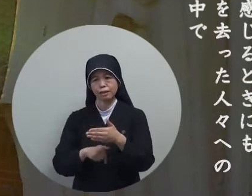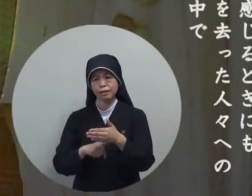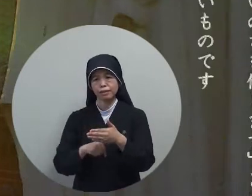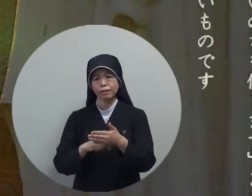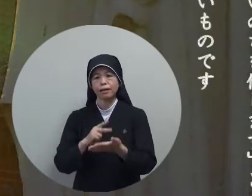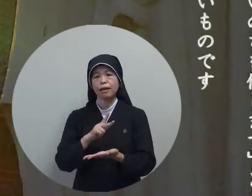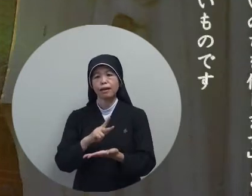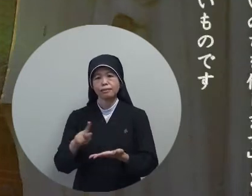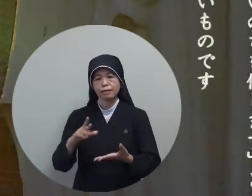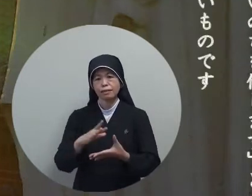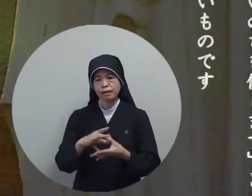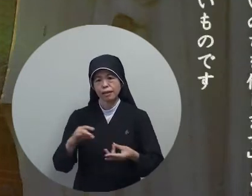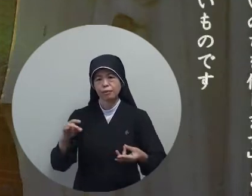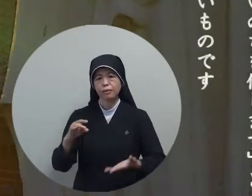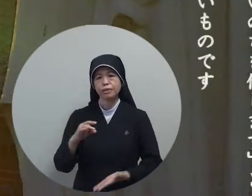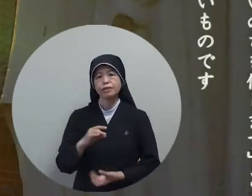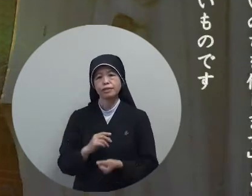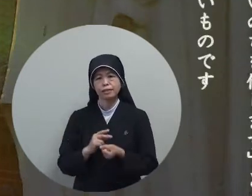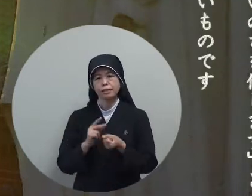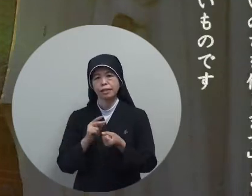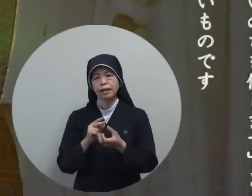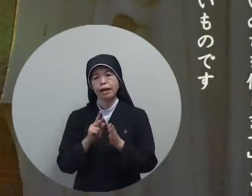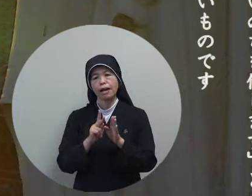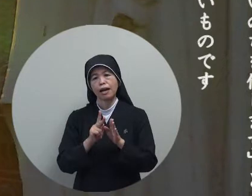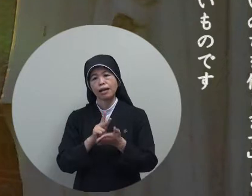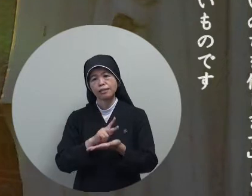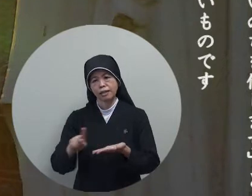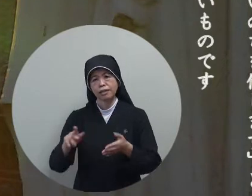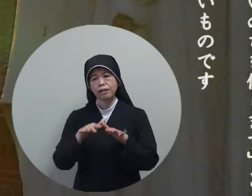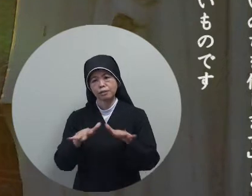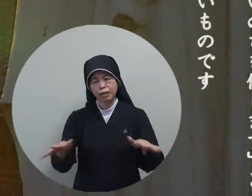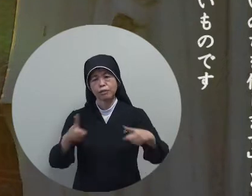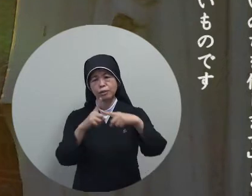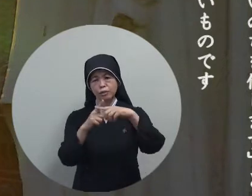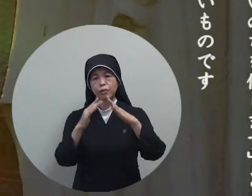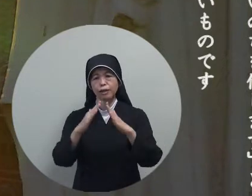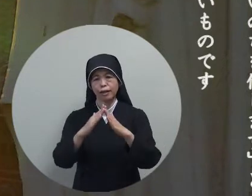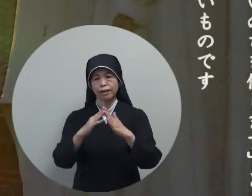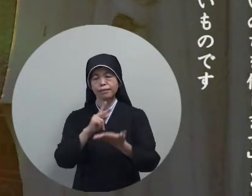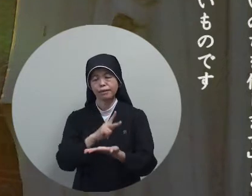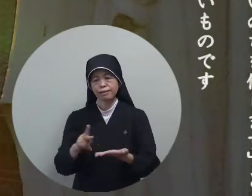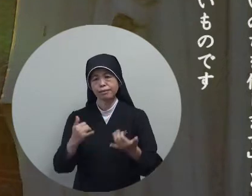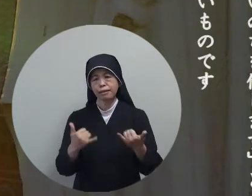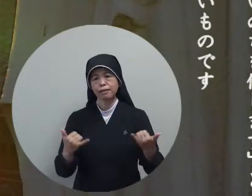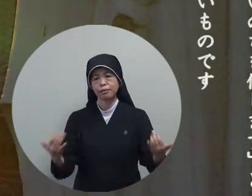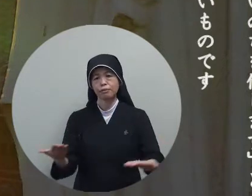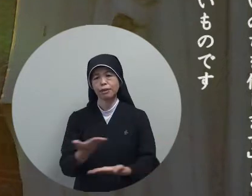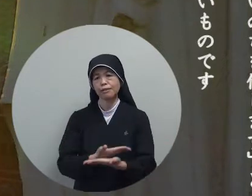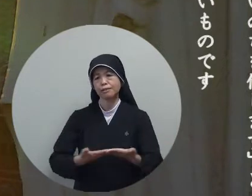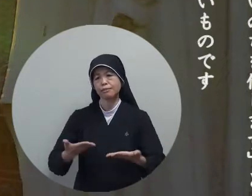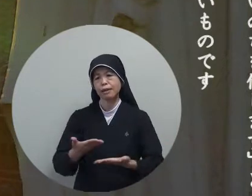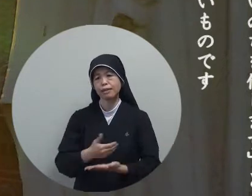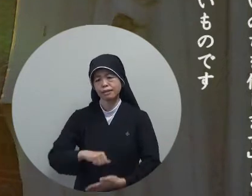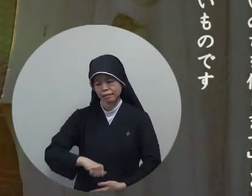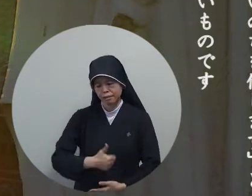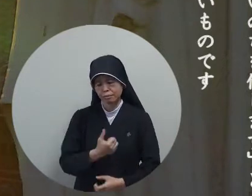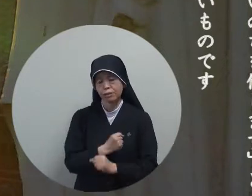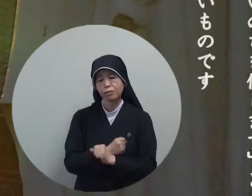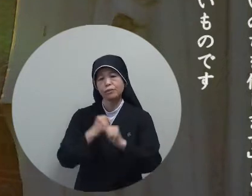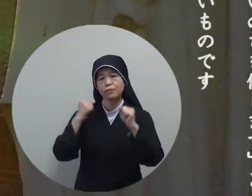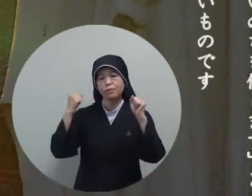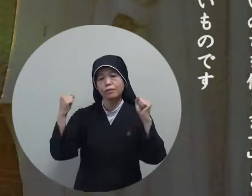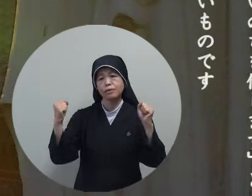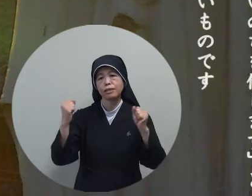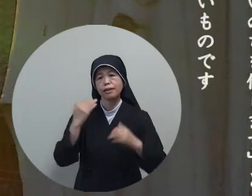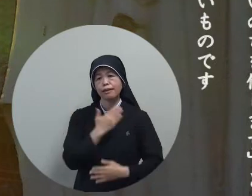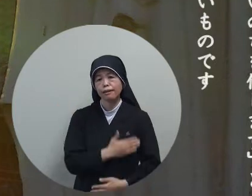で、聖霊を信じ、聖なる不変の教会、聖徒の交わり、罪の許